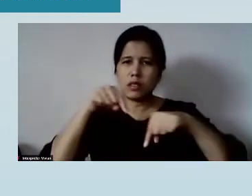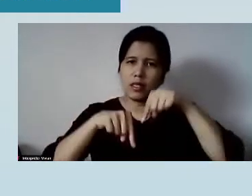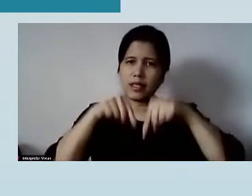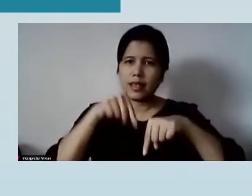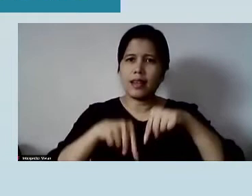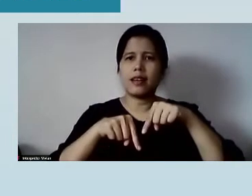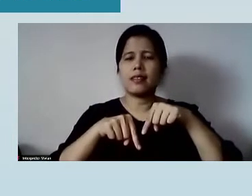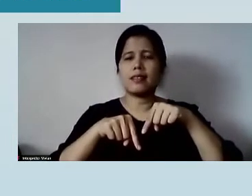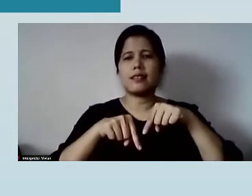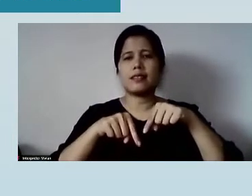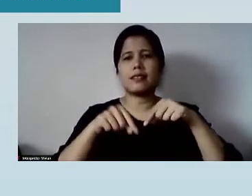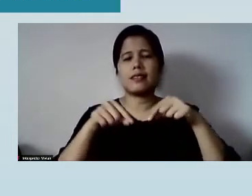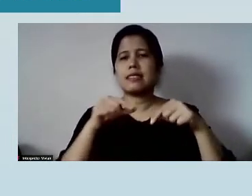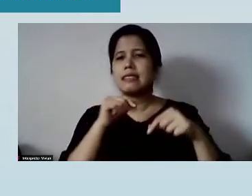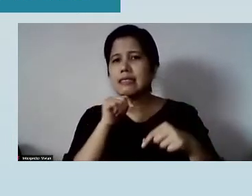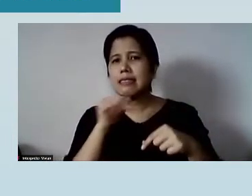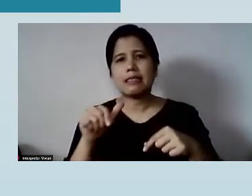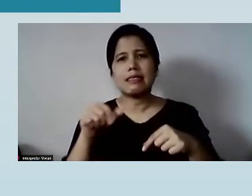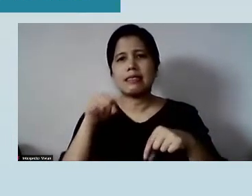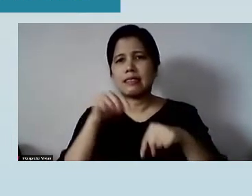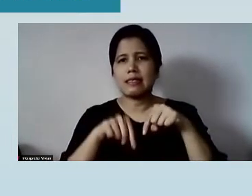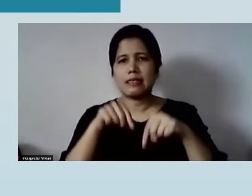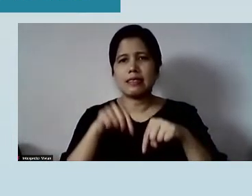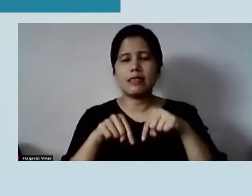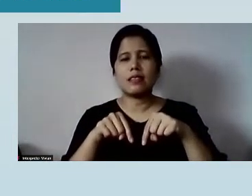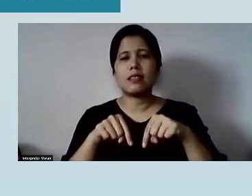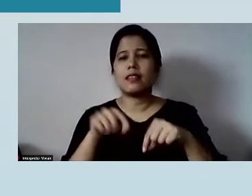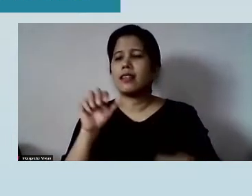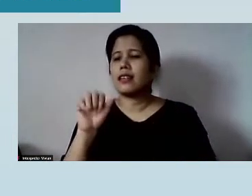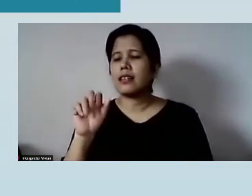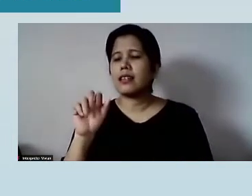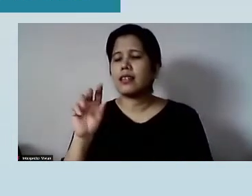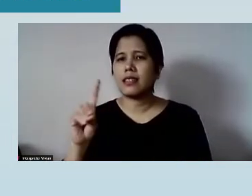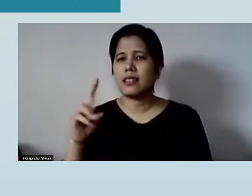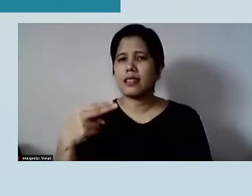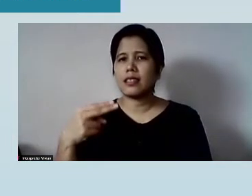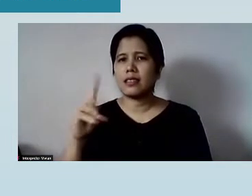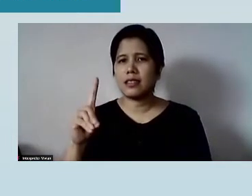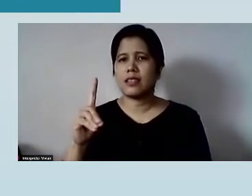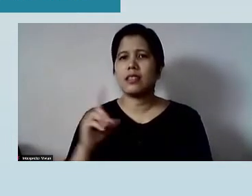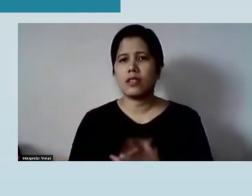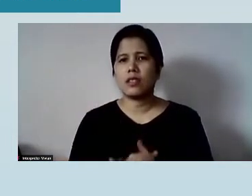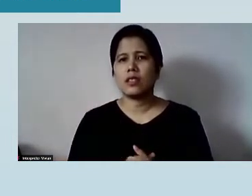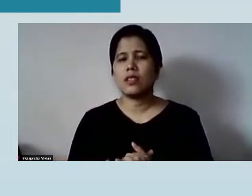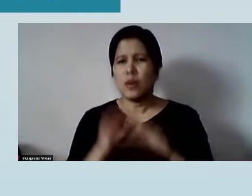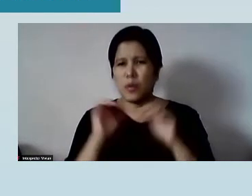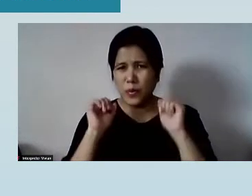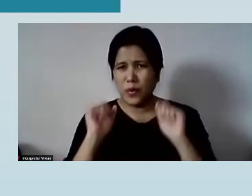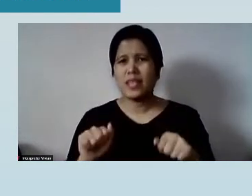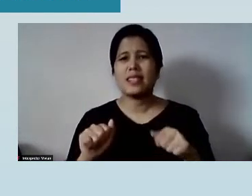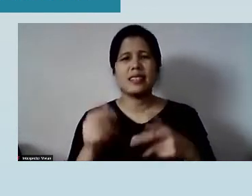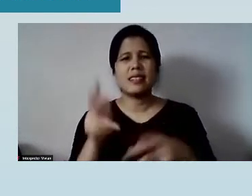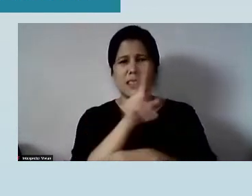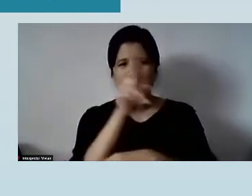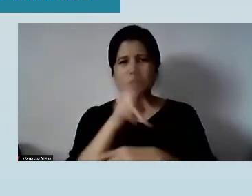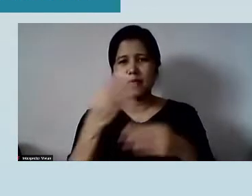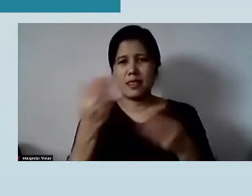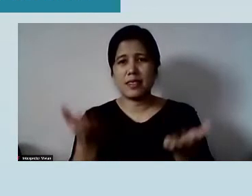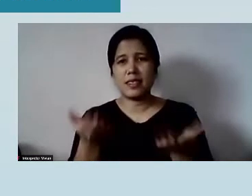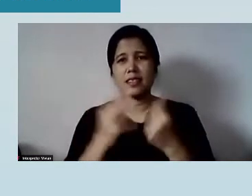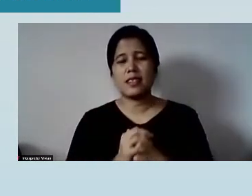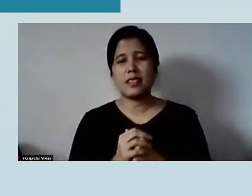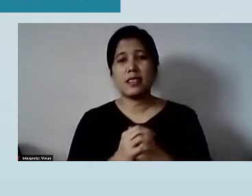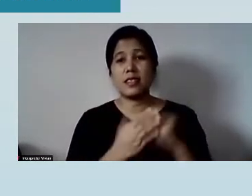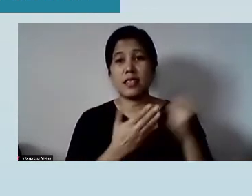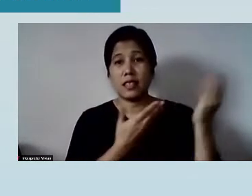or not orthopedically. Yung ADHD persons, for example, pwede yung gamitin ninyo ito